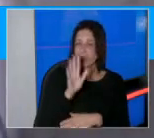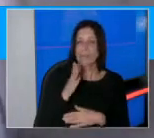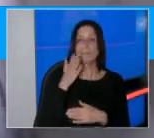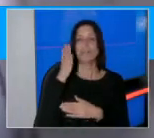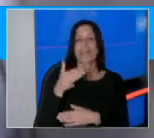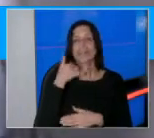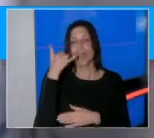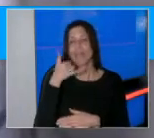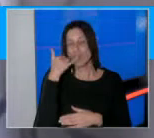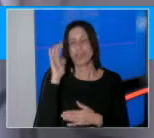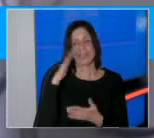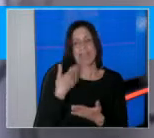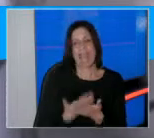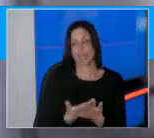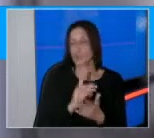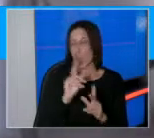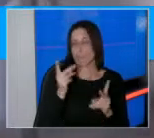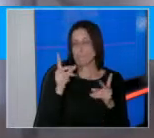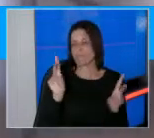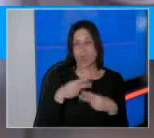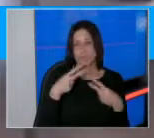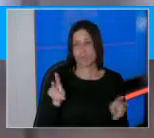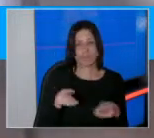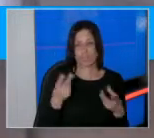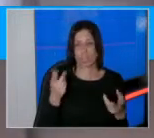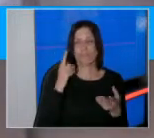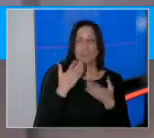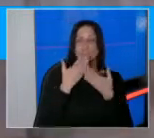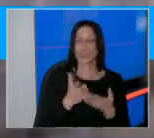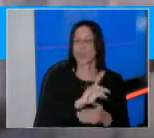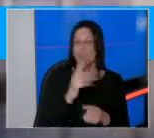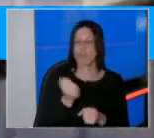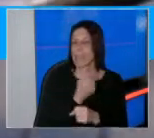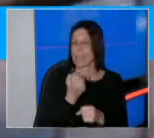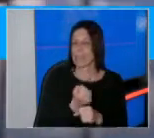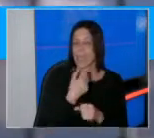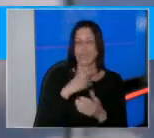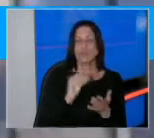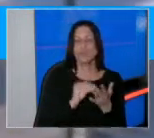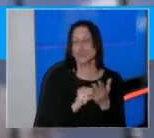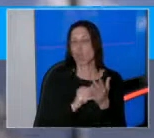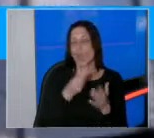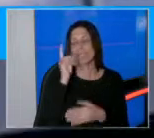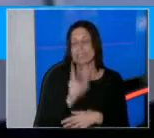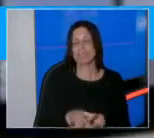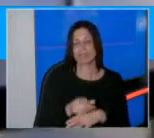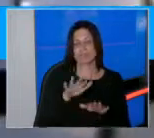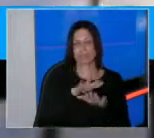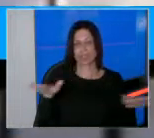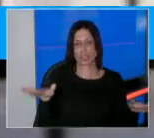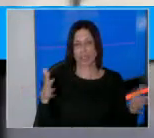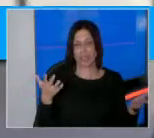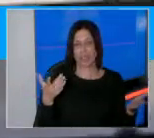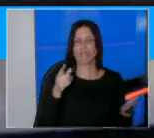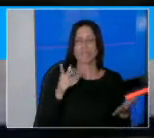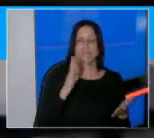והתייעצות, לא מאפשר את זה היום, והשירות לא פעיל, הצורך ממש נדרש בשטח,